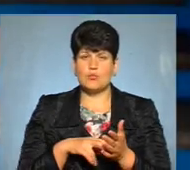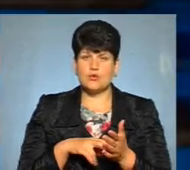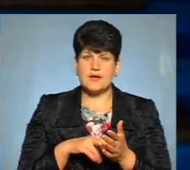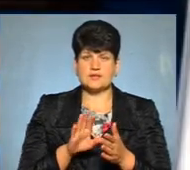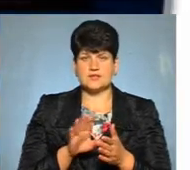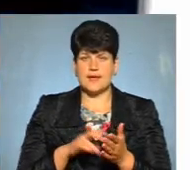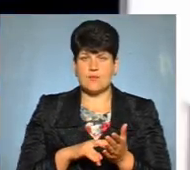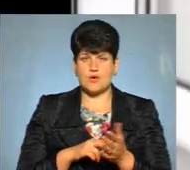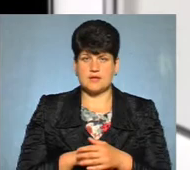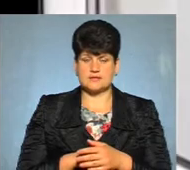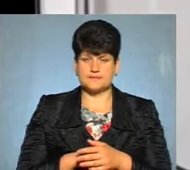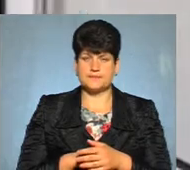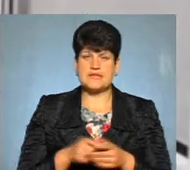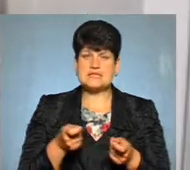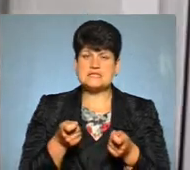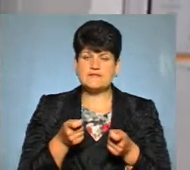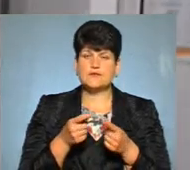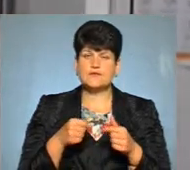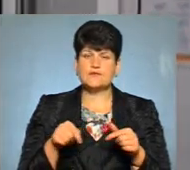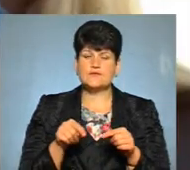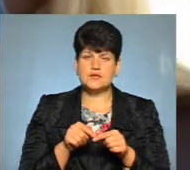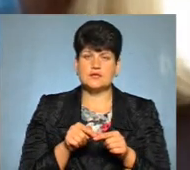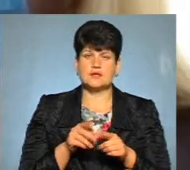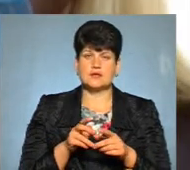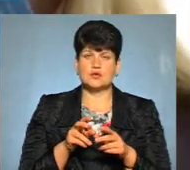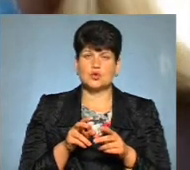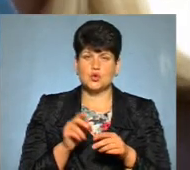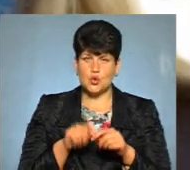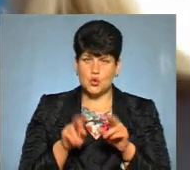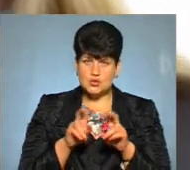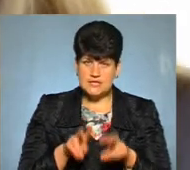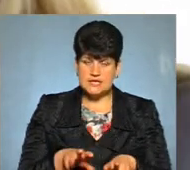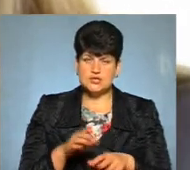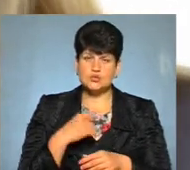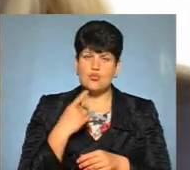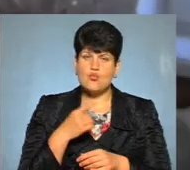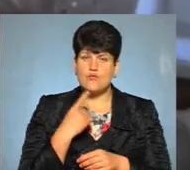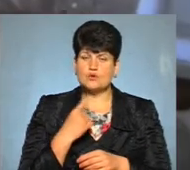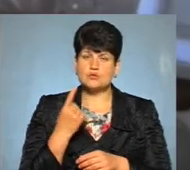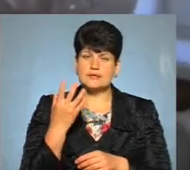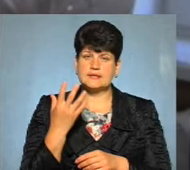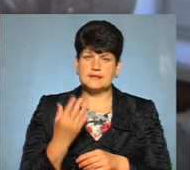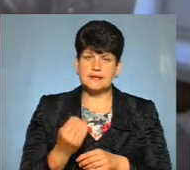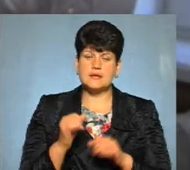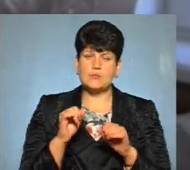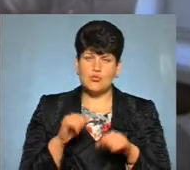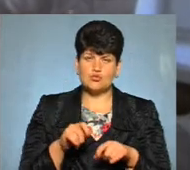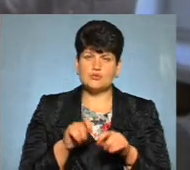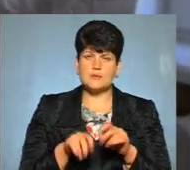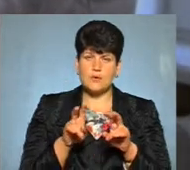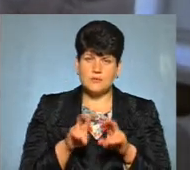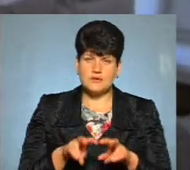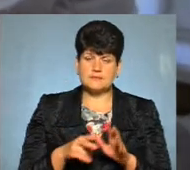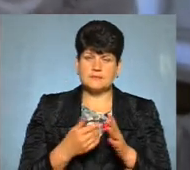боятися. Завідувачка відділу епідеміологічних досліджень Вікторія Гаврилюк каже, за день цим методом можуть обстежити